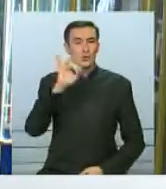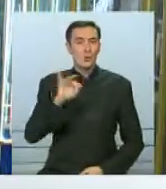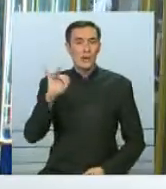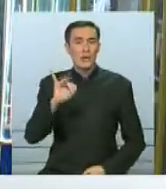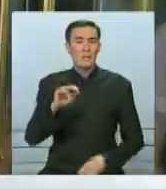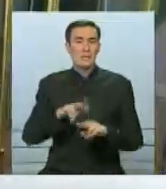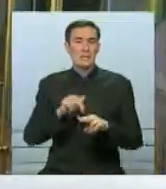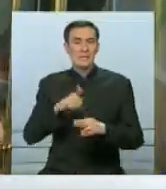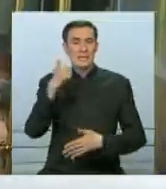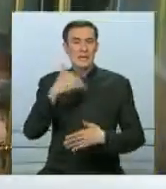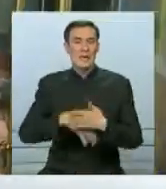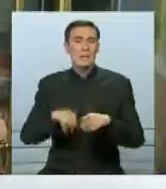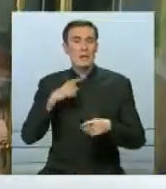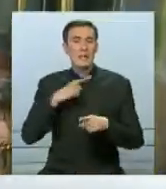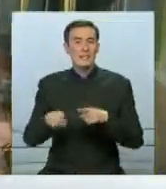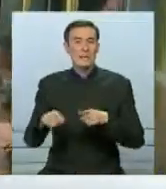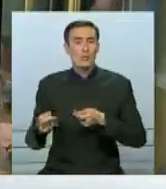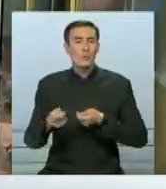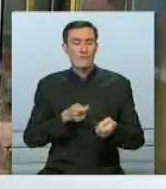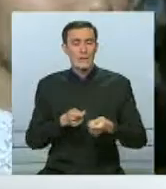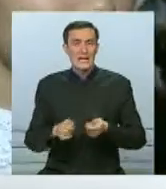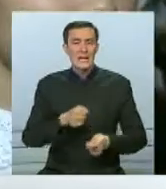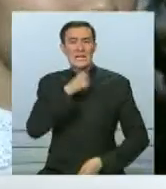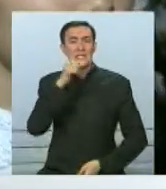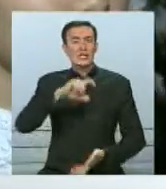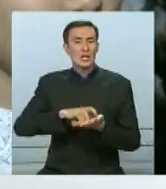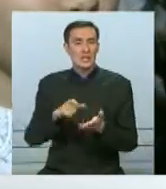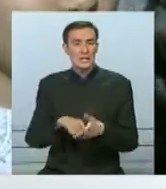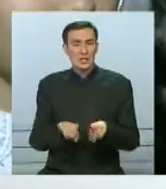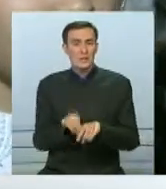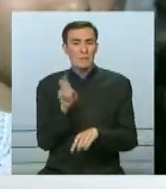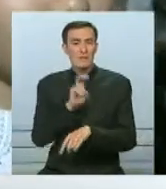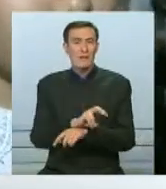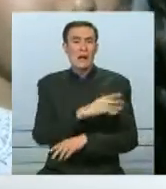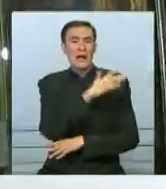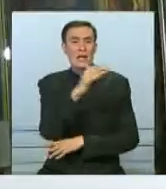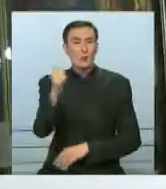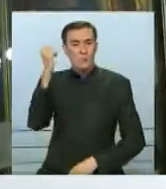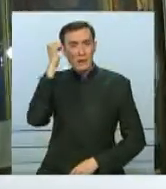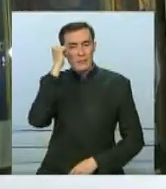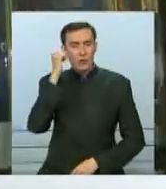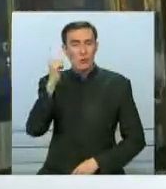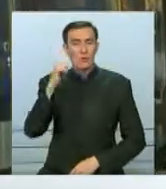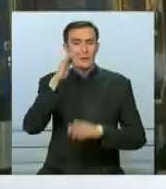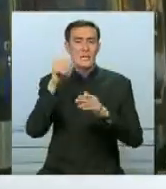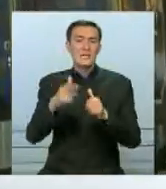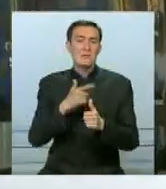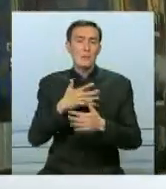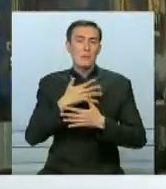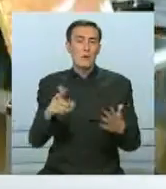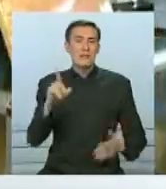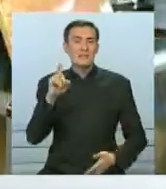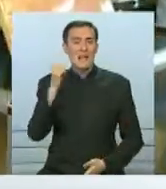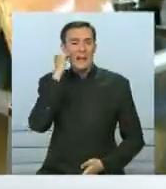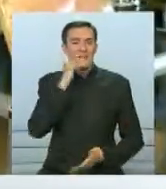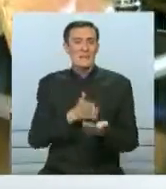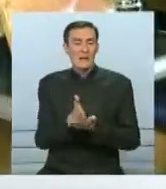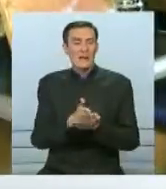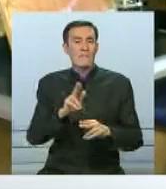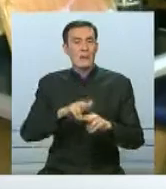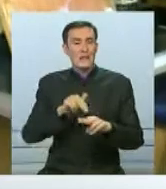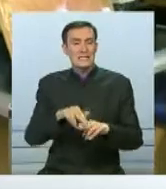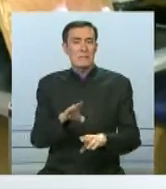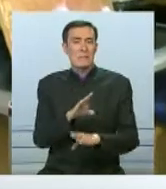департамента и в Центральное оперативное управление. Старшеклассники также посетили Аллею памяти, где увековечены имена более 100 ветеранов